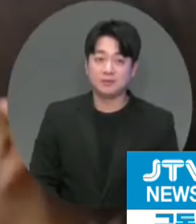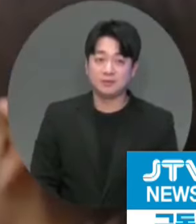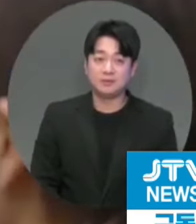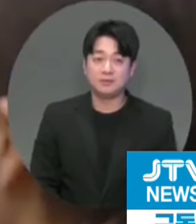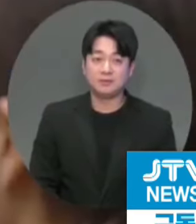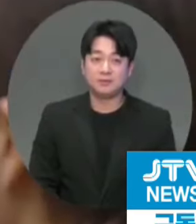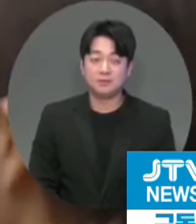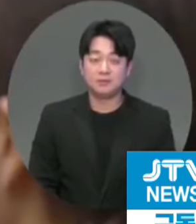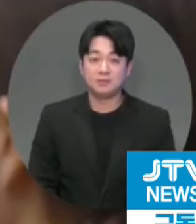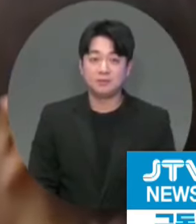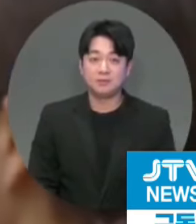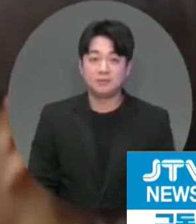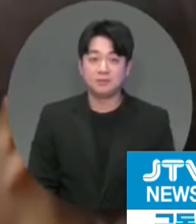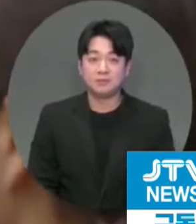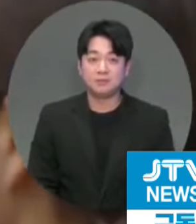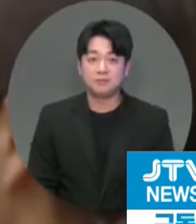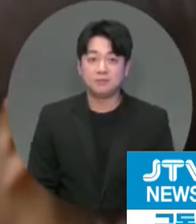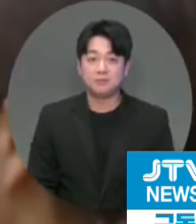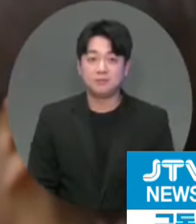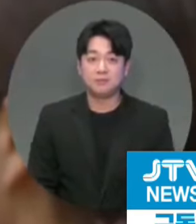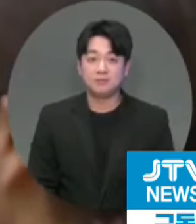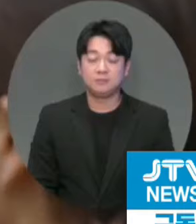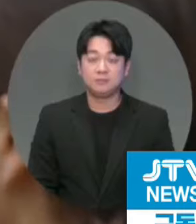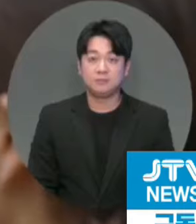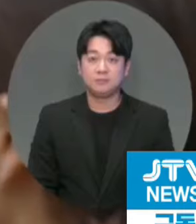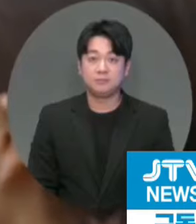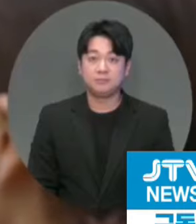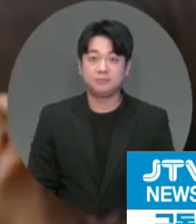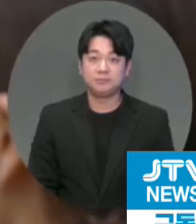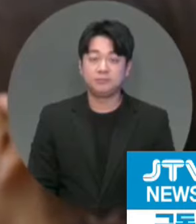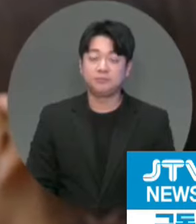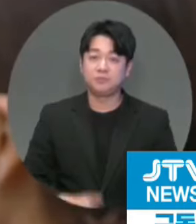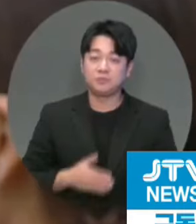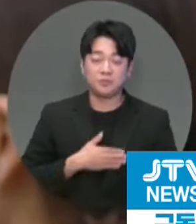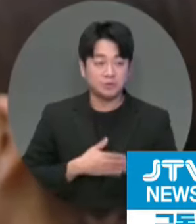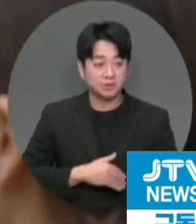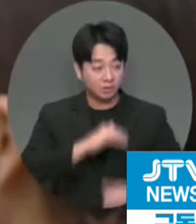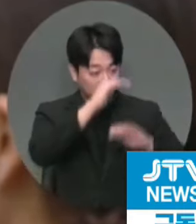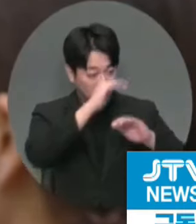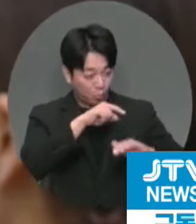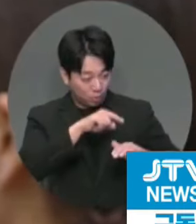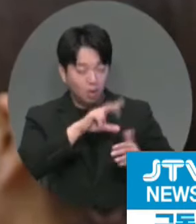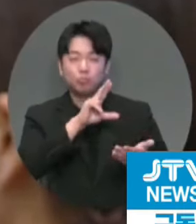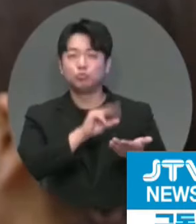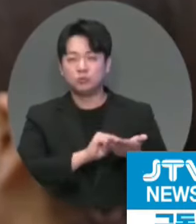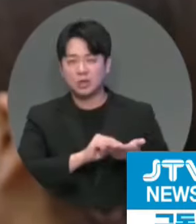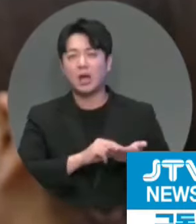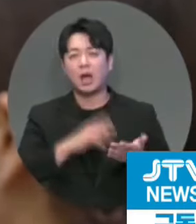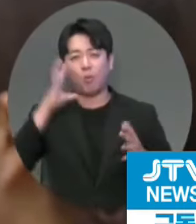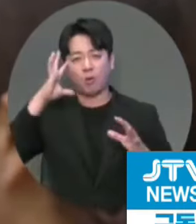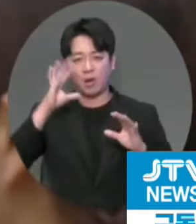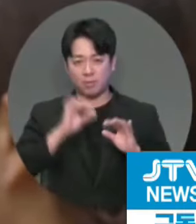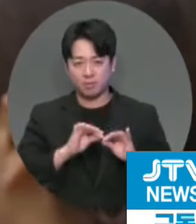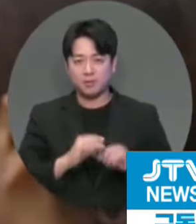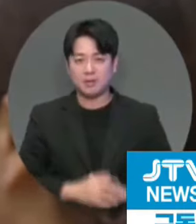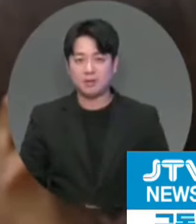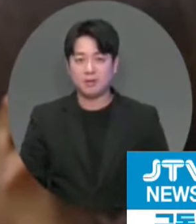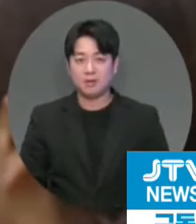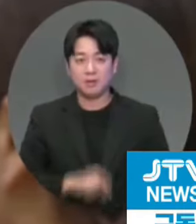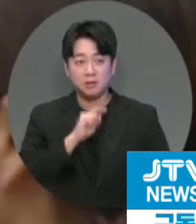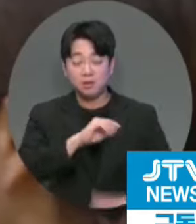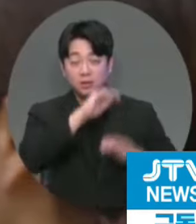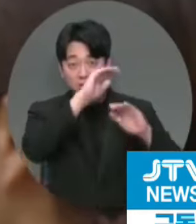서영 의원님 좋은 지적해 주셨고요. 저는 문제 인식에 깊이 공감합니다. 이 주제가 나온 김에